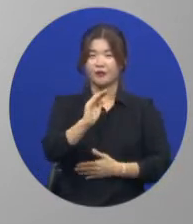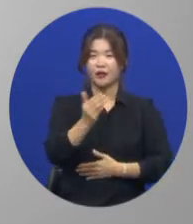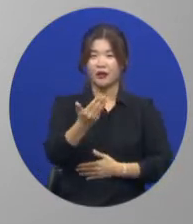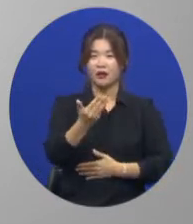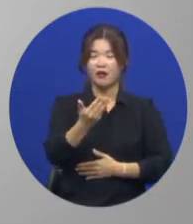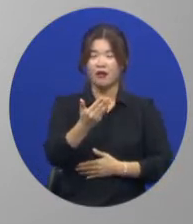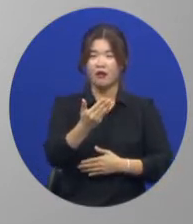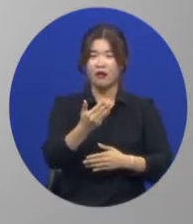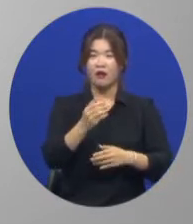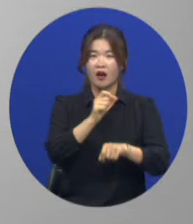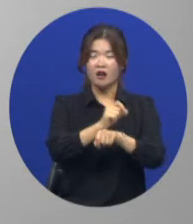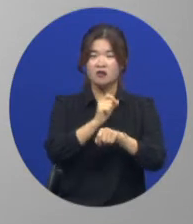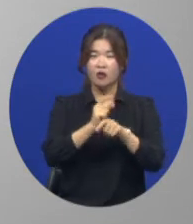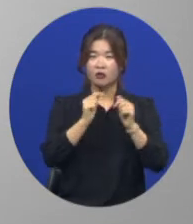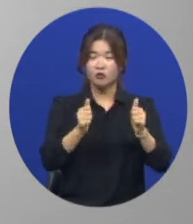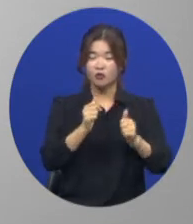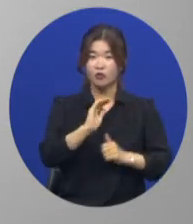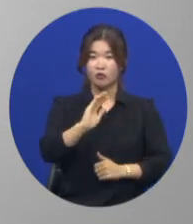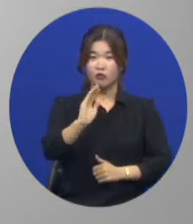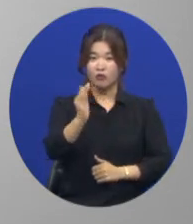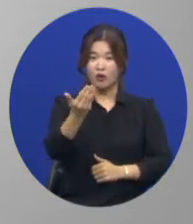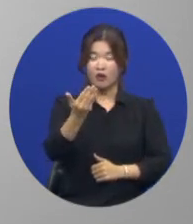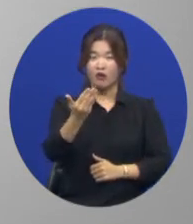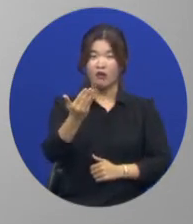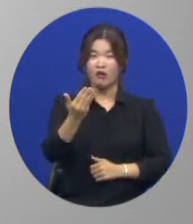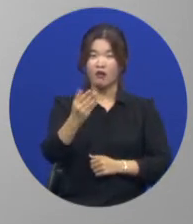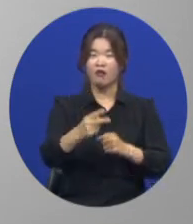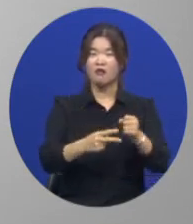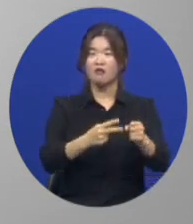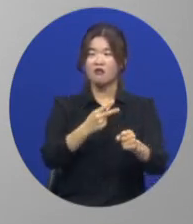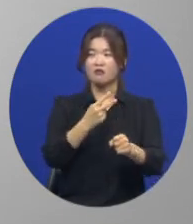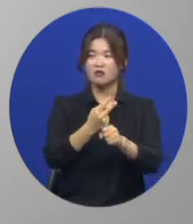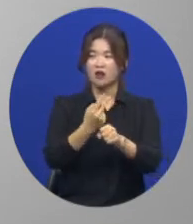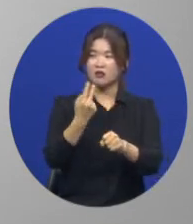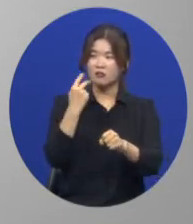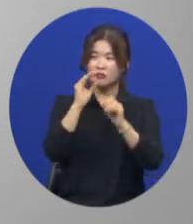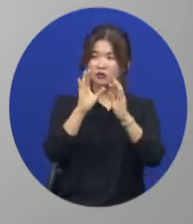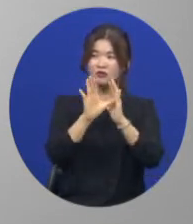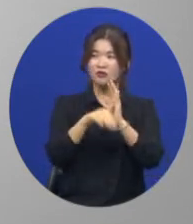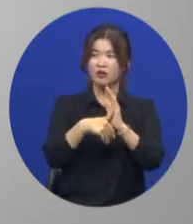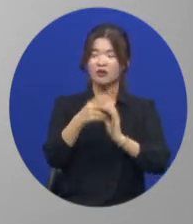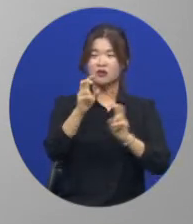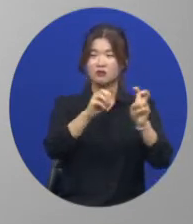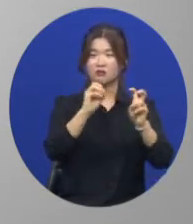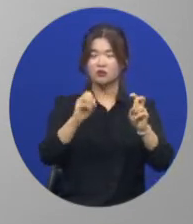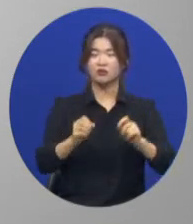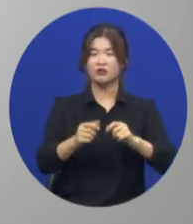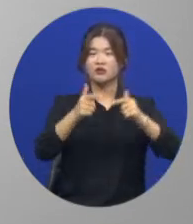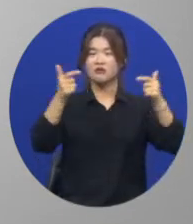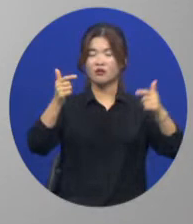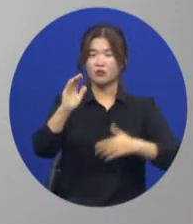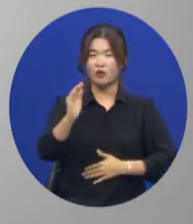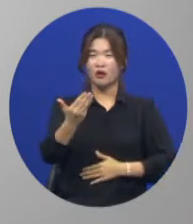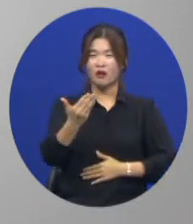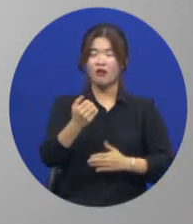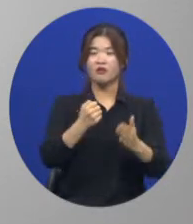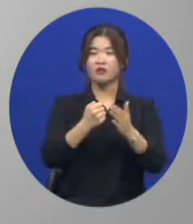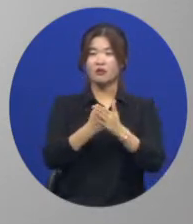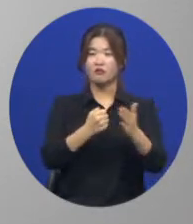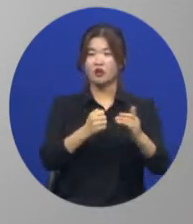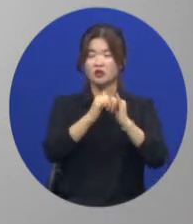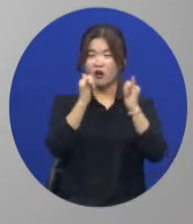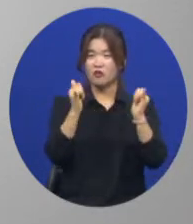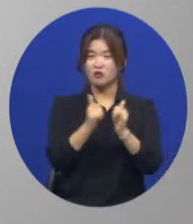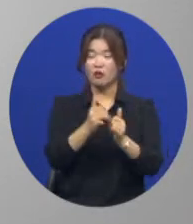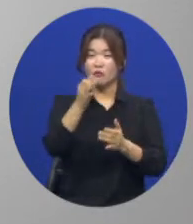갈등은 행정소송으로 이어져 지난 2년 새 소송권은 20% 가까이 늘었습니다. 이에 따른 사회적